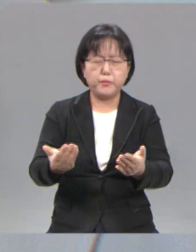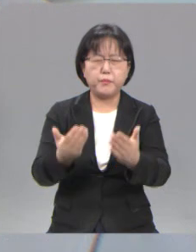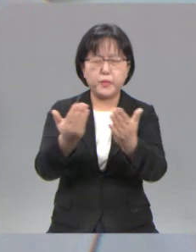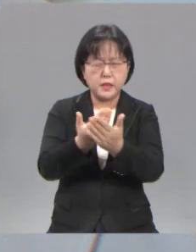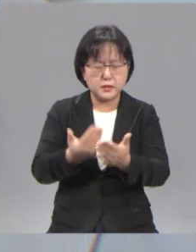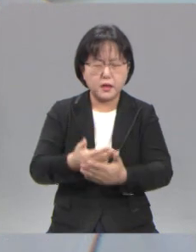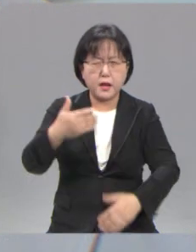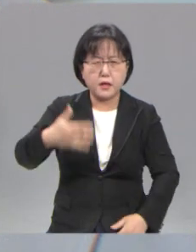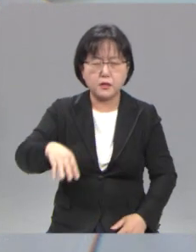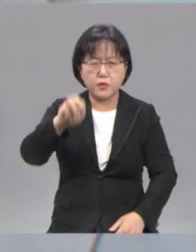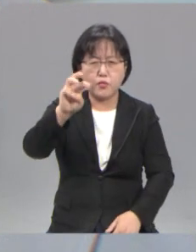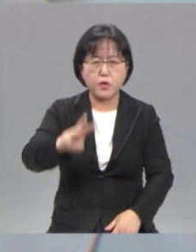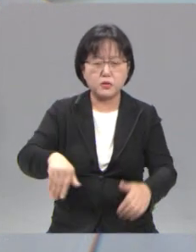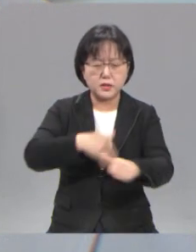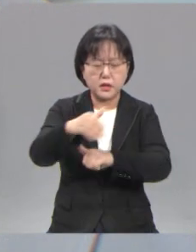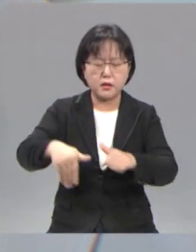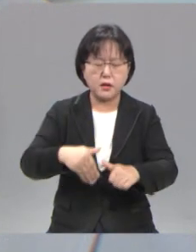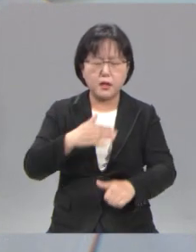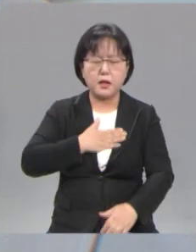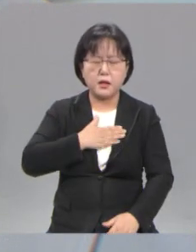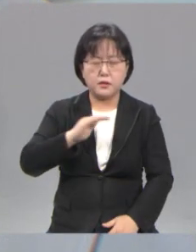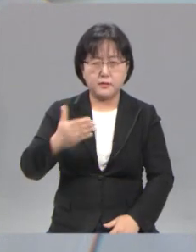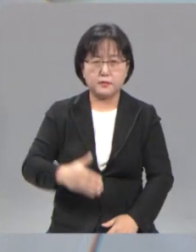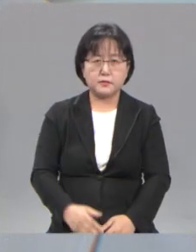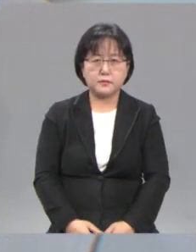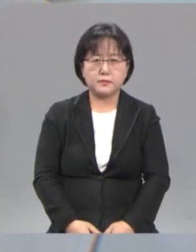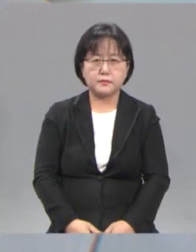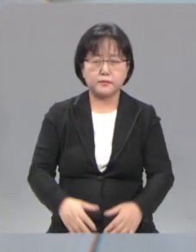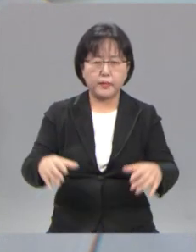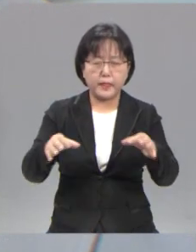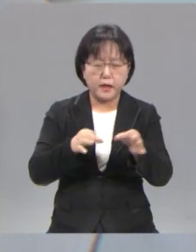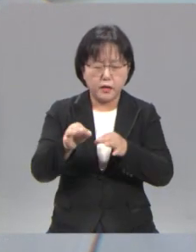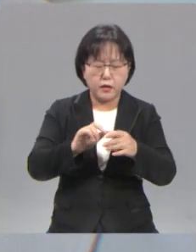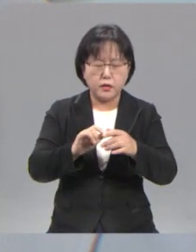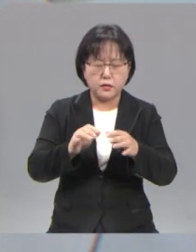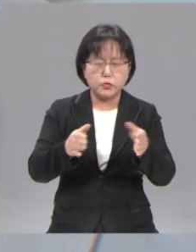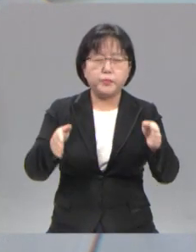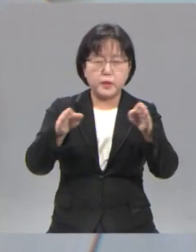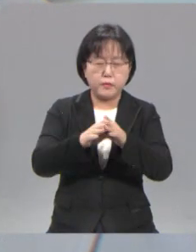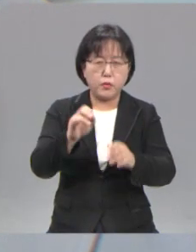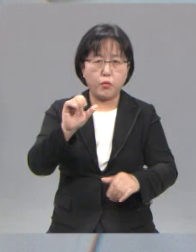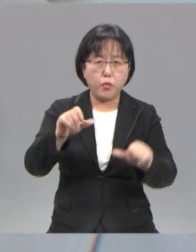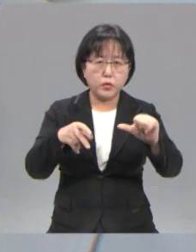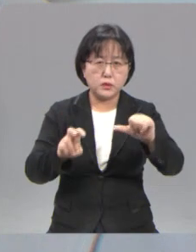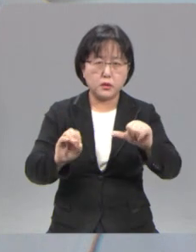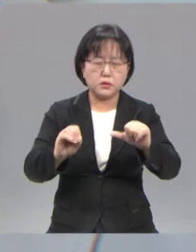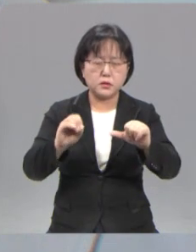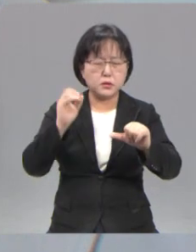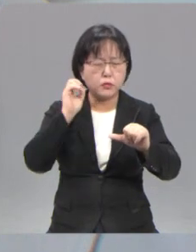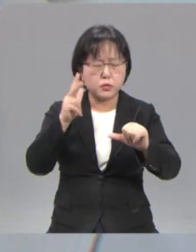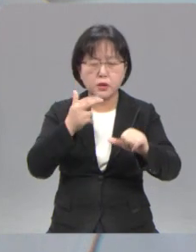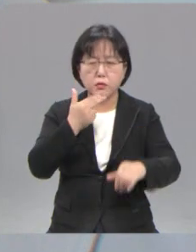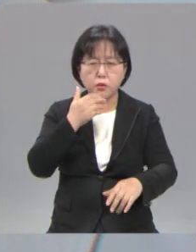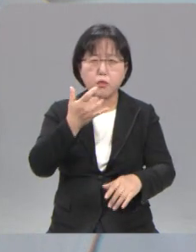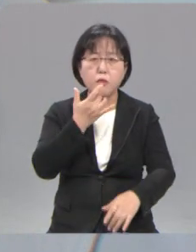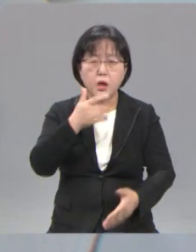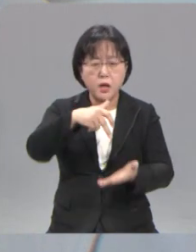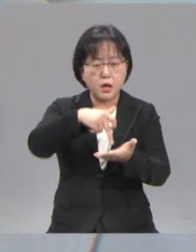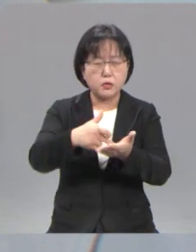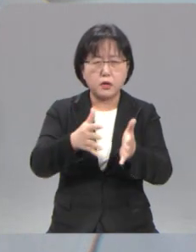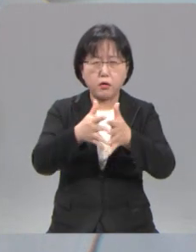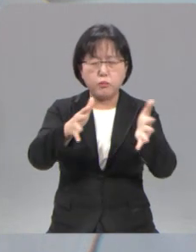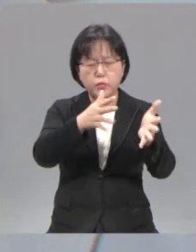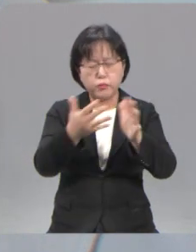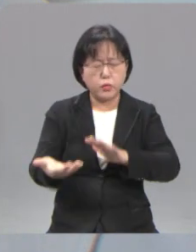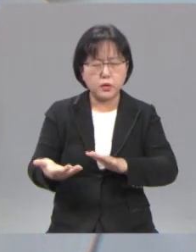뒤쳐진 고향 광주의 현실을 보았습니다 복합 쇼핑몰과 성급 호텔이 하나도 없고 화정동 학동에서